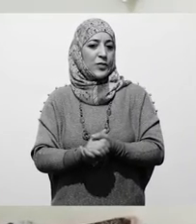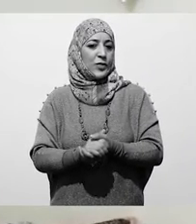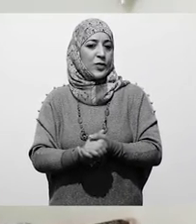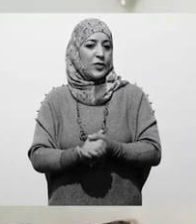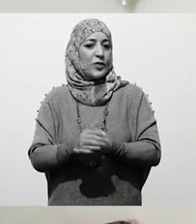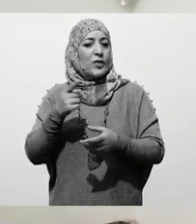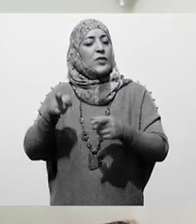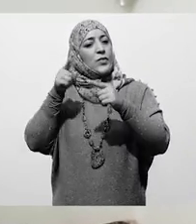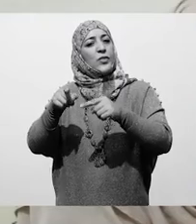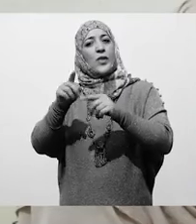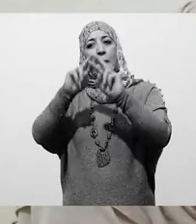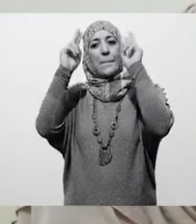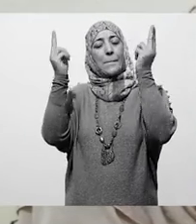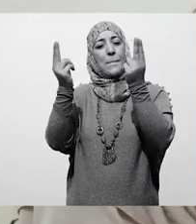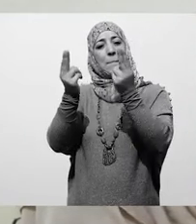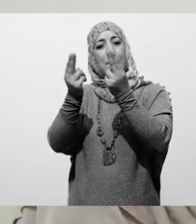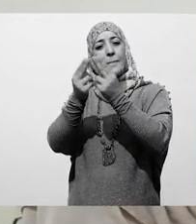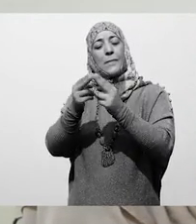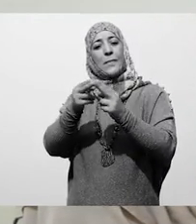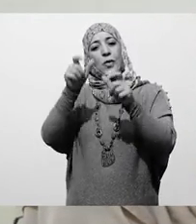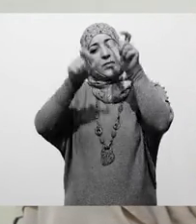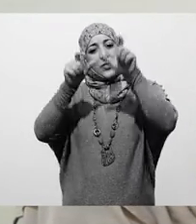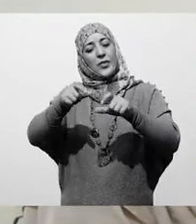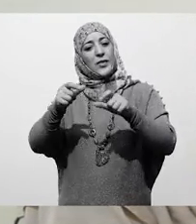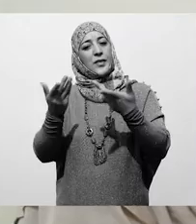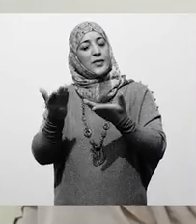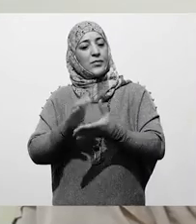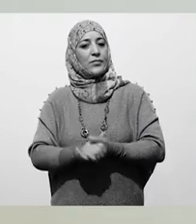vraiment... Elles sont vraiment dans un autre monde que nous.